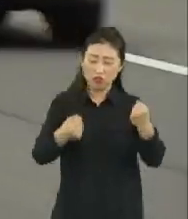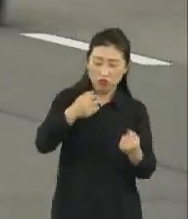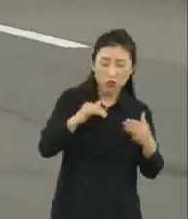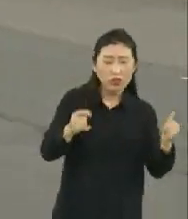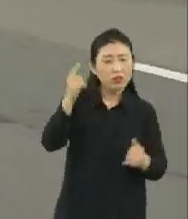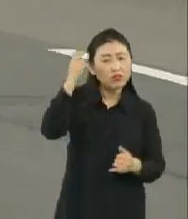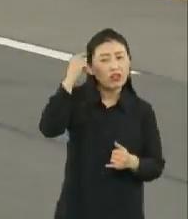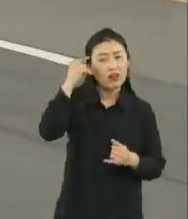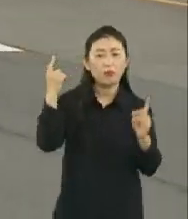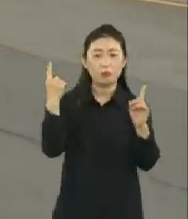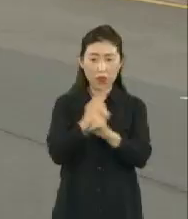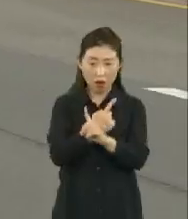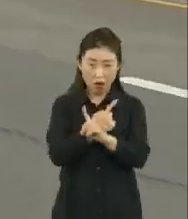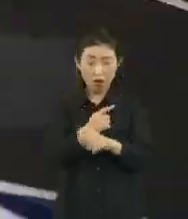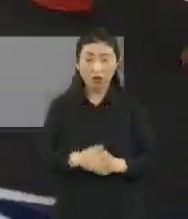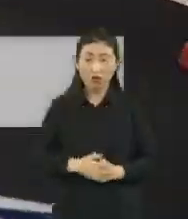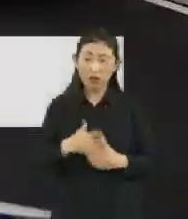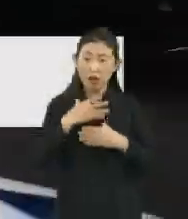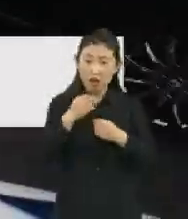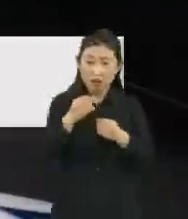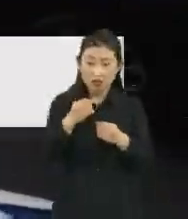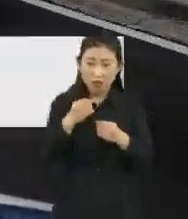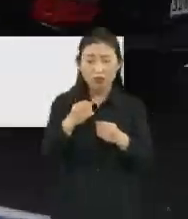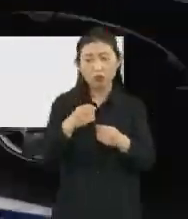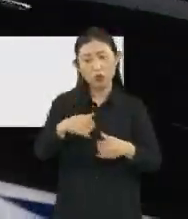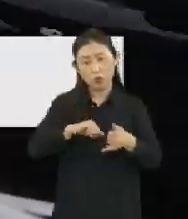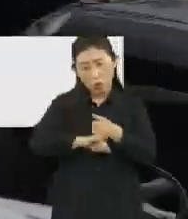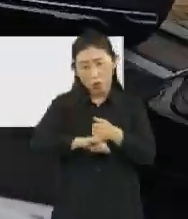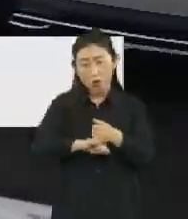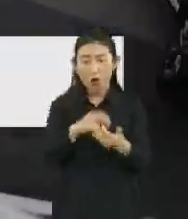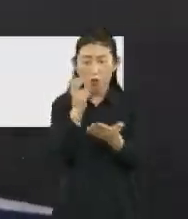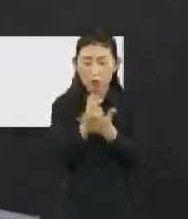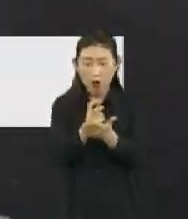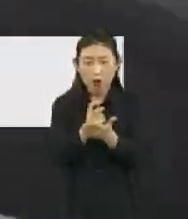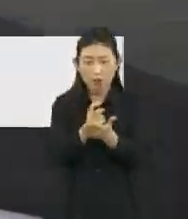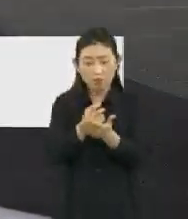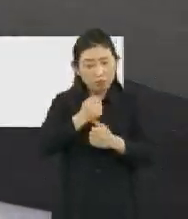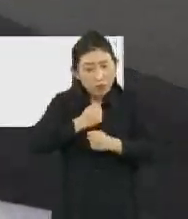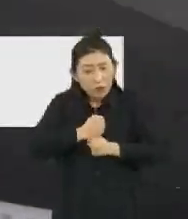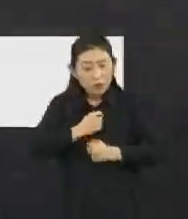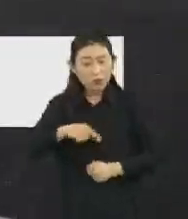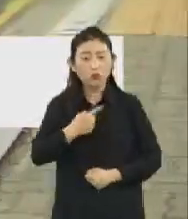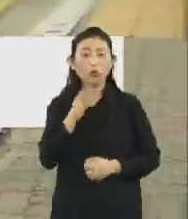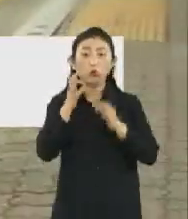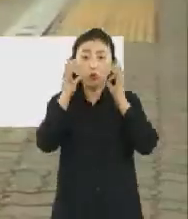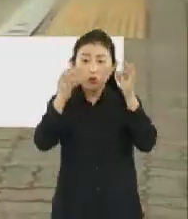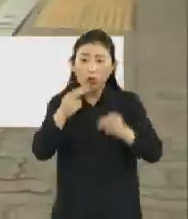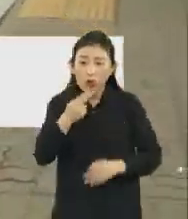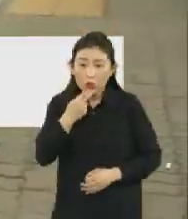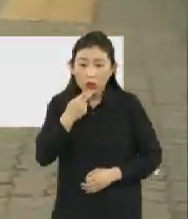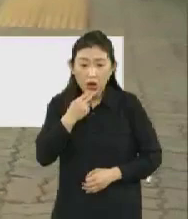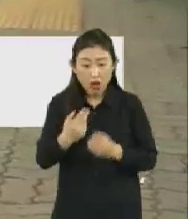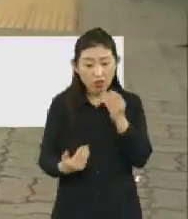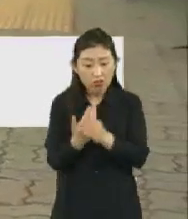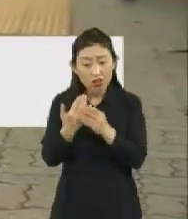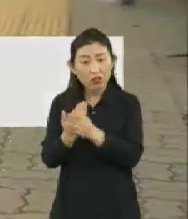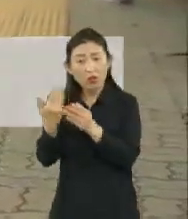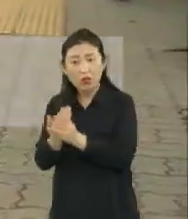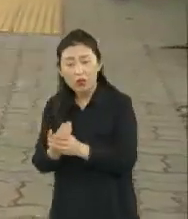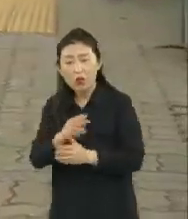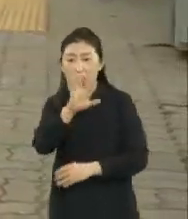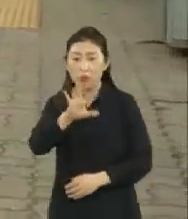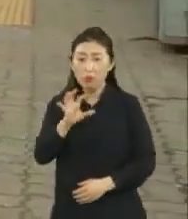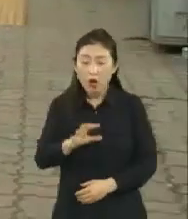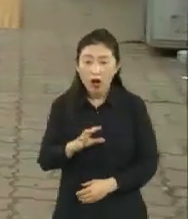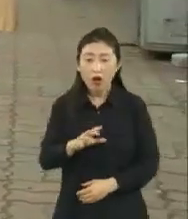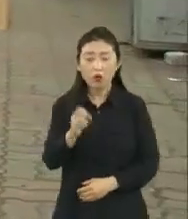기사들의 의식입니다. 기사들의 안전을 보장하는 만큼 교통법규를 지키려는 스스로의 노력이 없으면 이 같은 지원이 큰 효과를